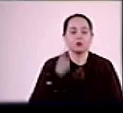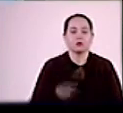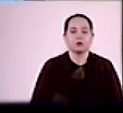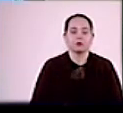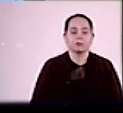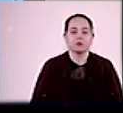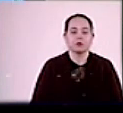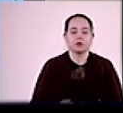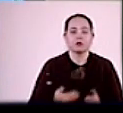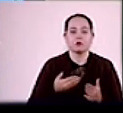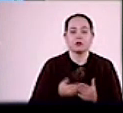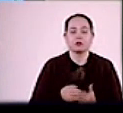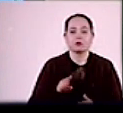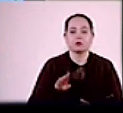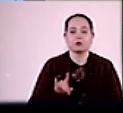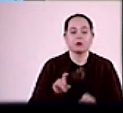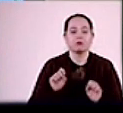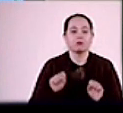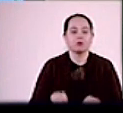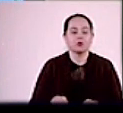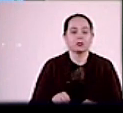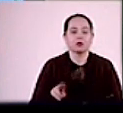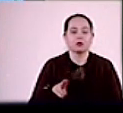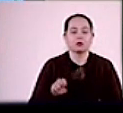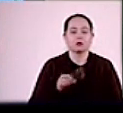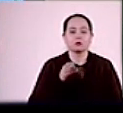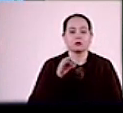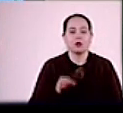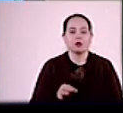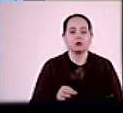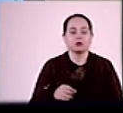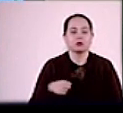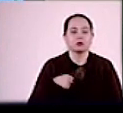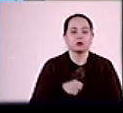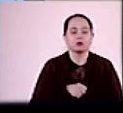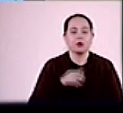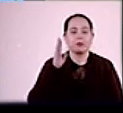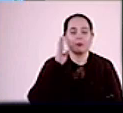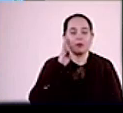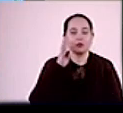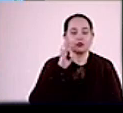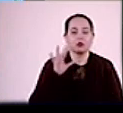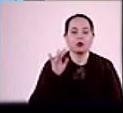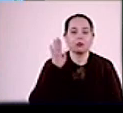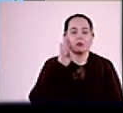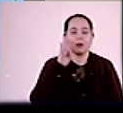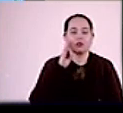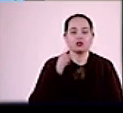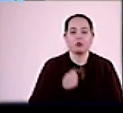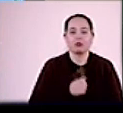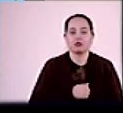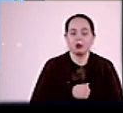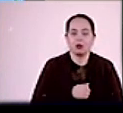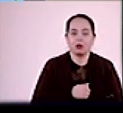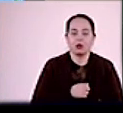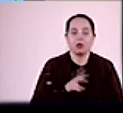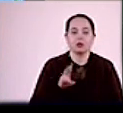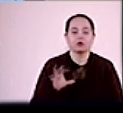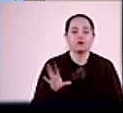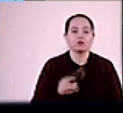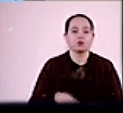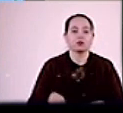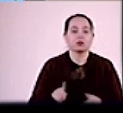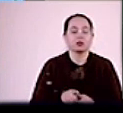так: спросить бы можно, да скажут, сам мальчик и мальчика пожалел, но